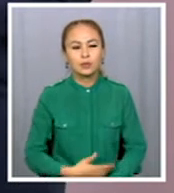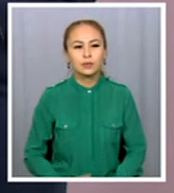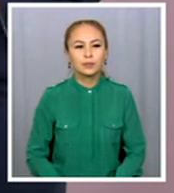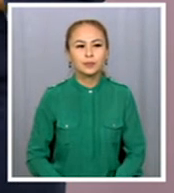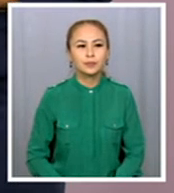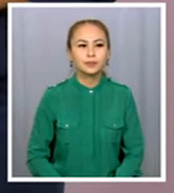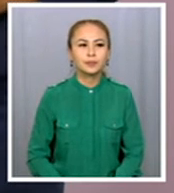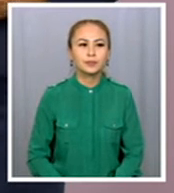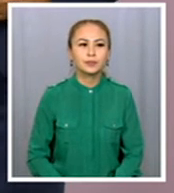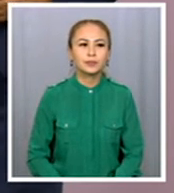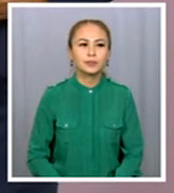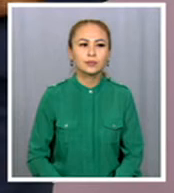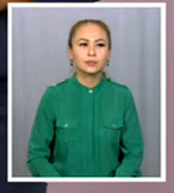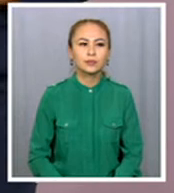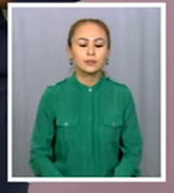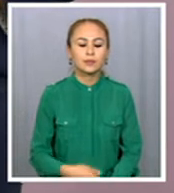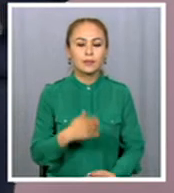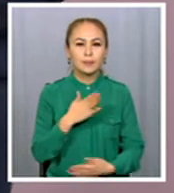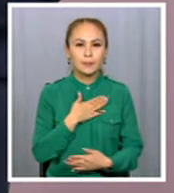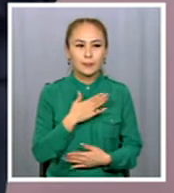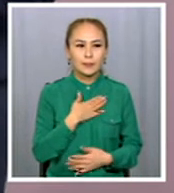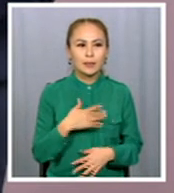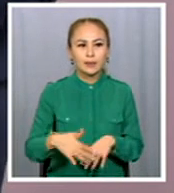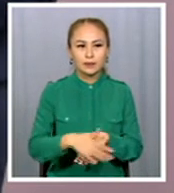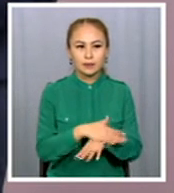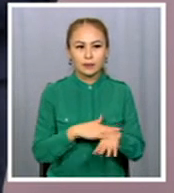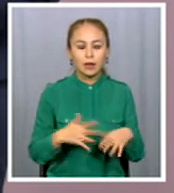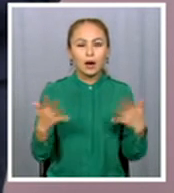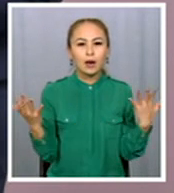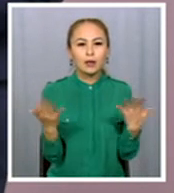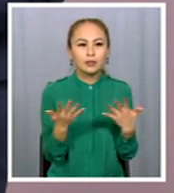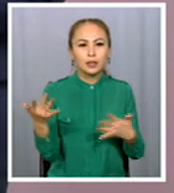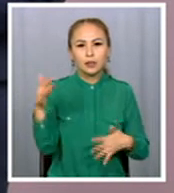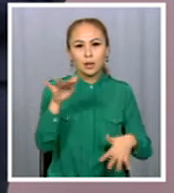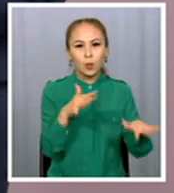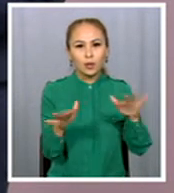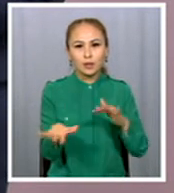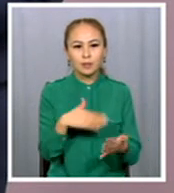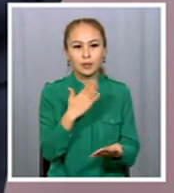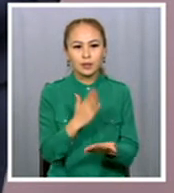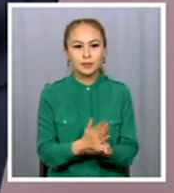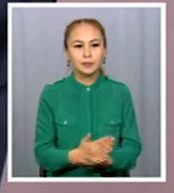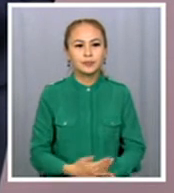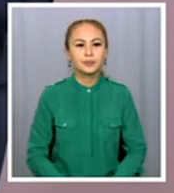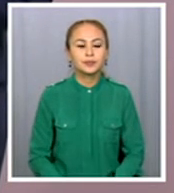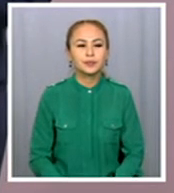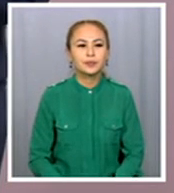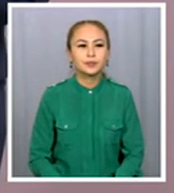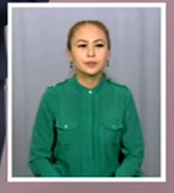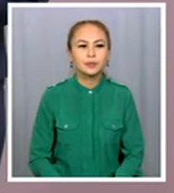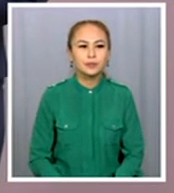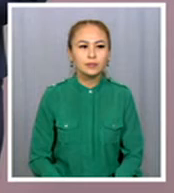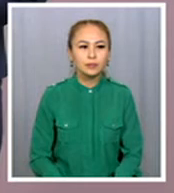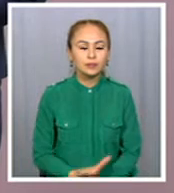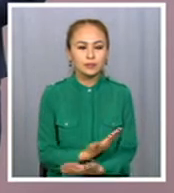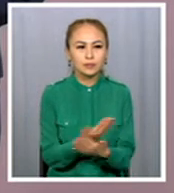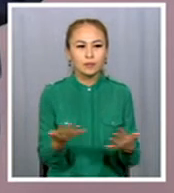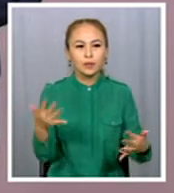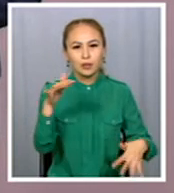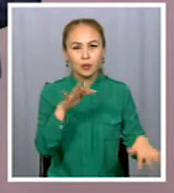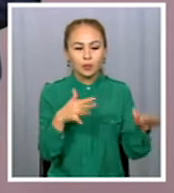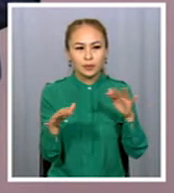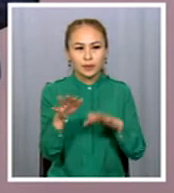Ал біздің елде қандай таулар бар? Балалар,